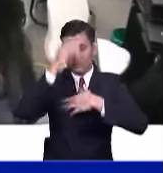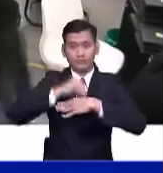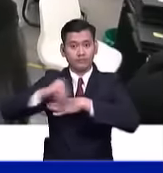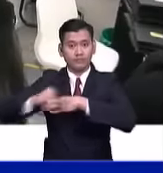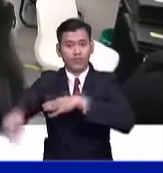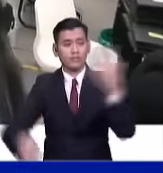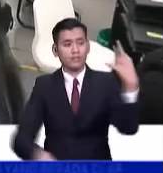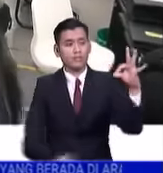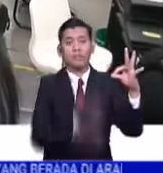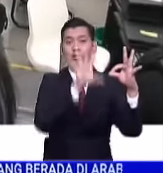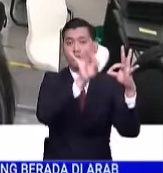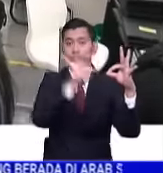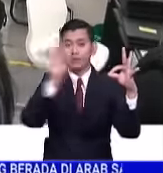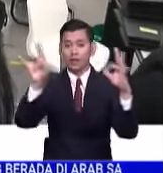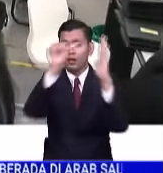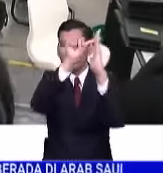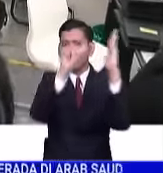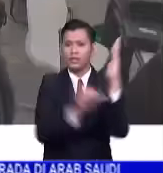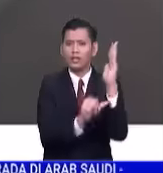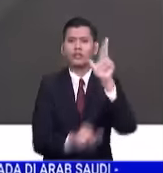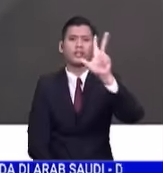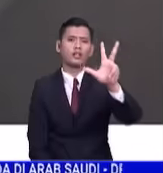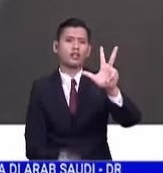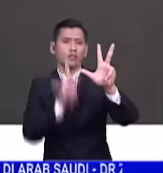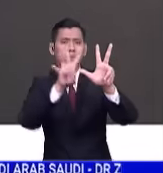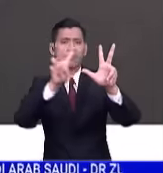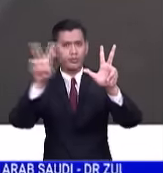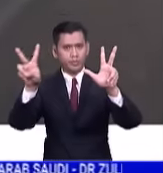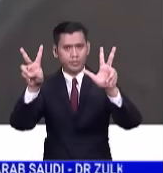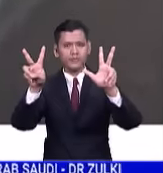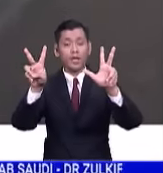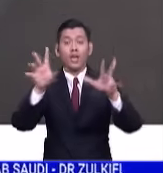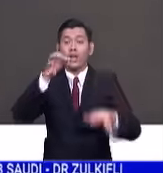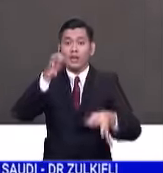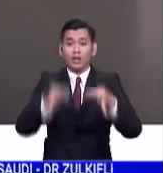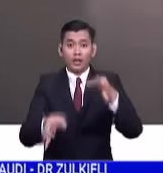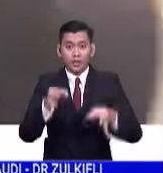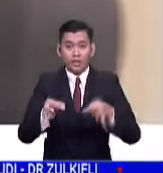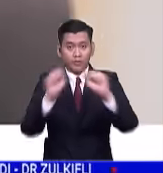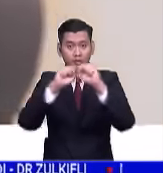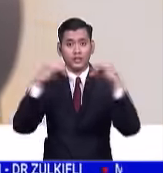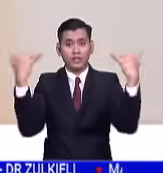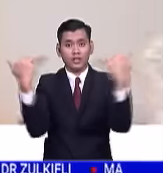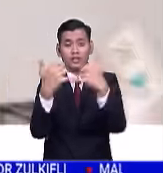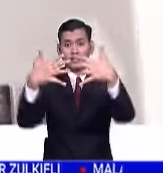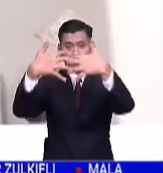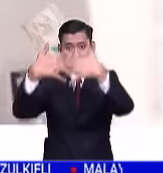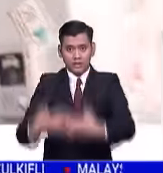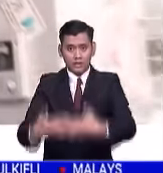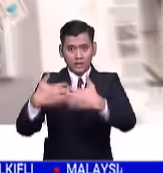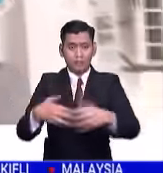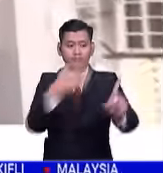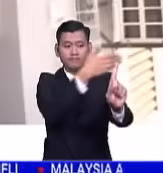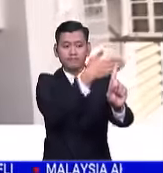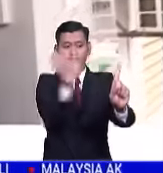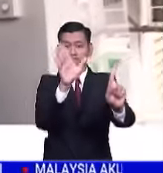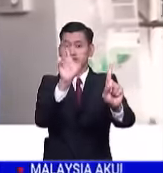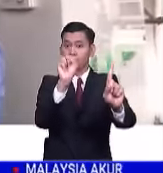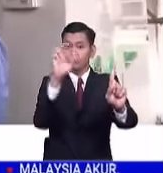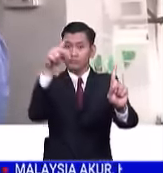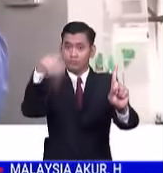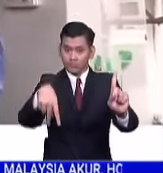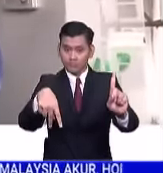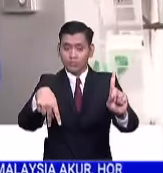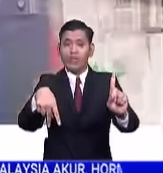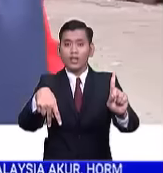Berjangkit 1988 Akta 342. Jika syarikat atau kilang didapati melanggar SOP yang telah